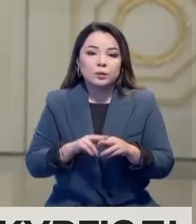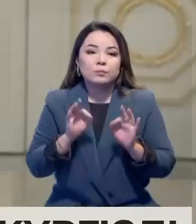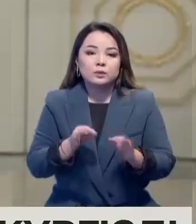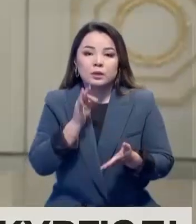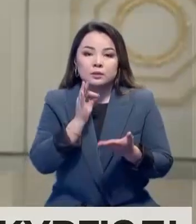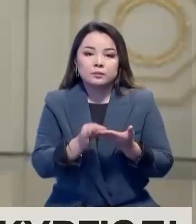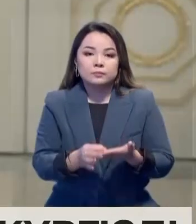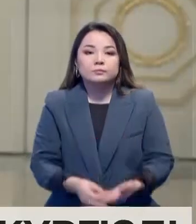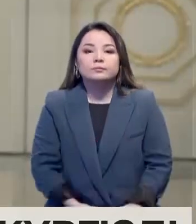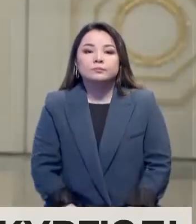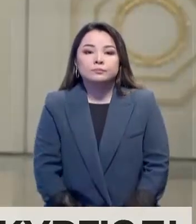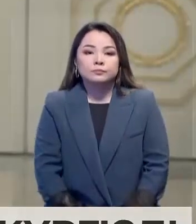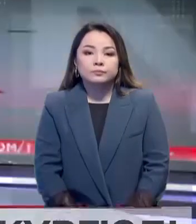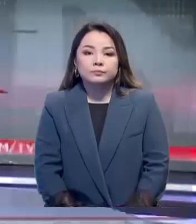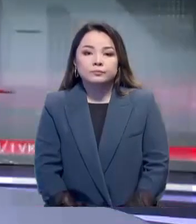бар.